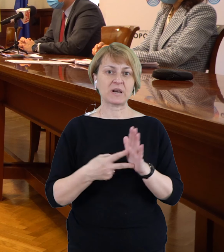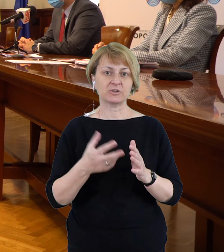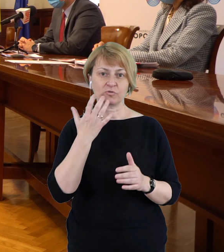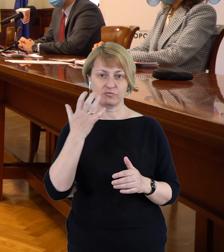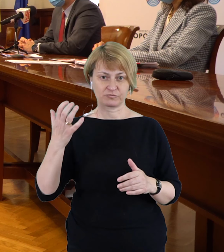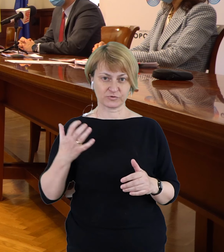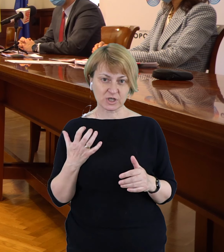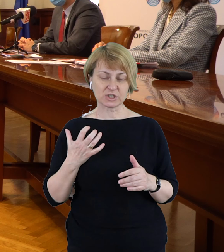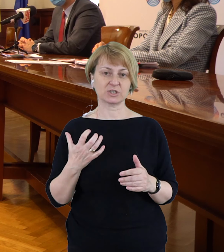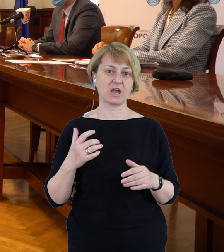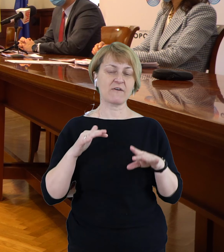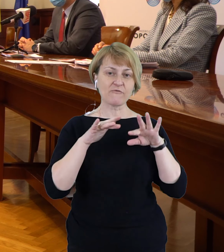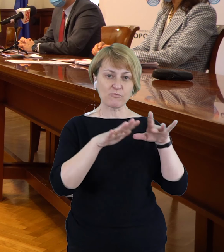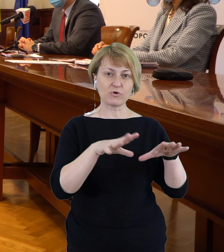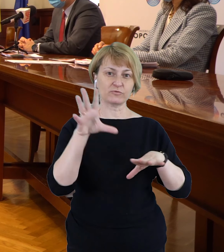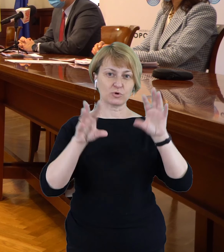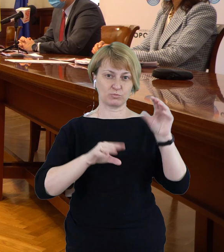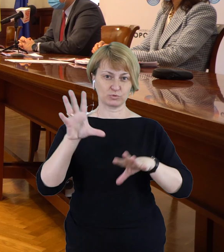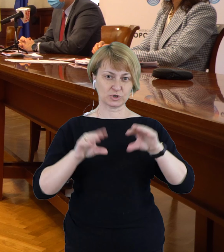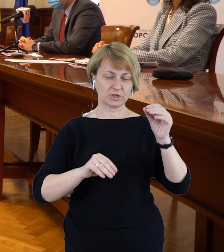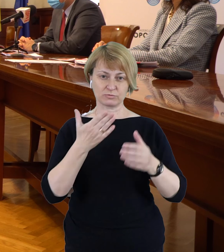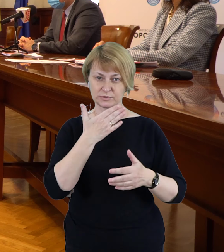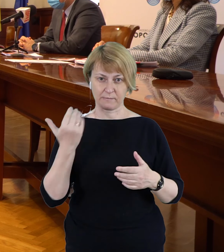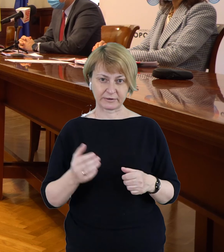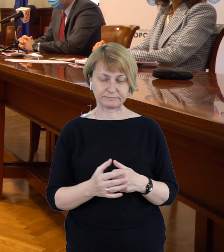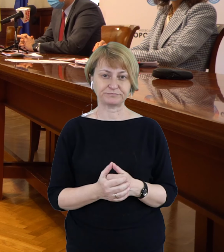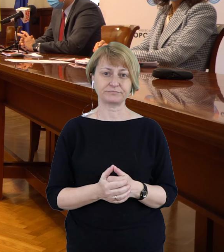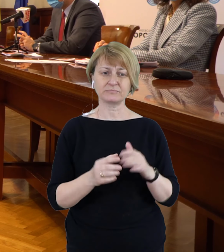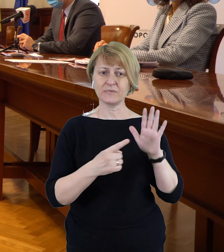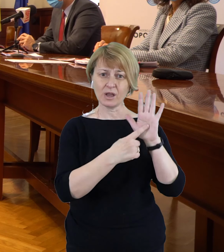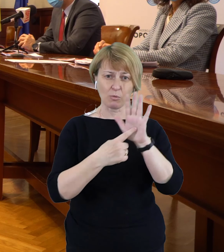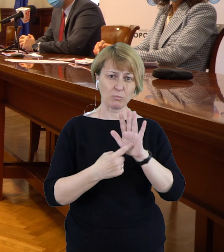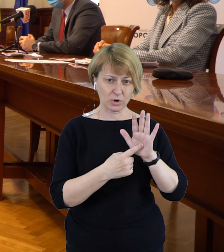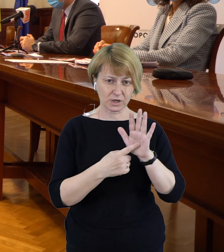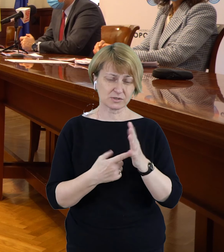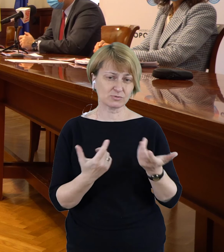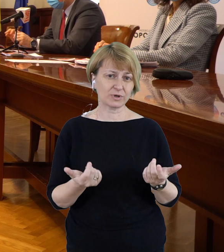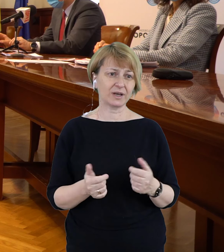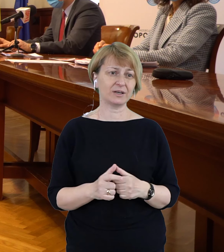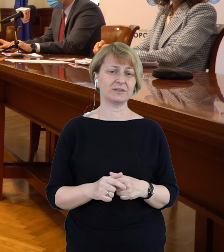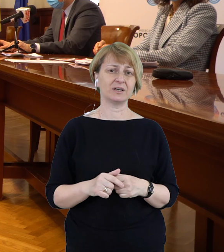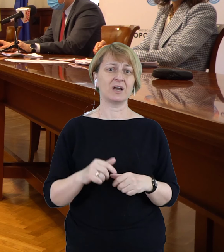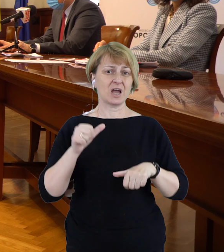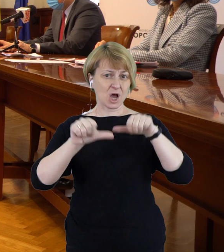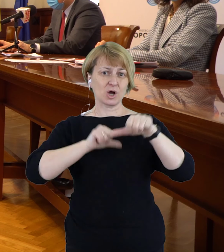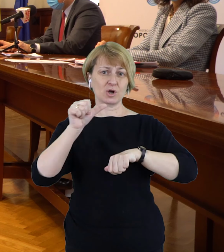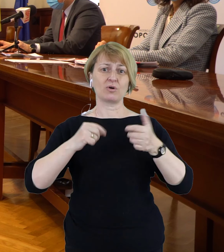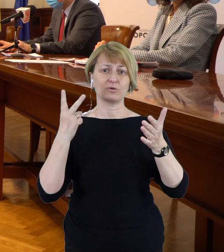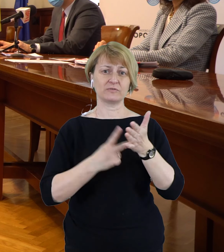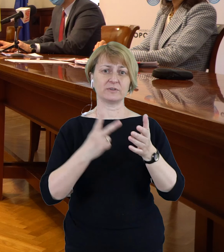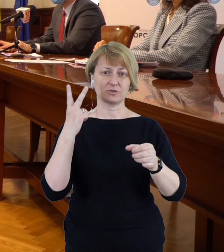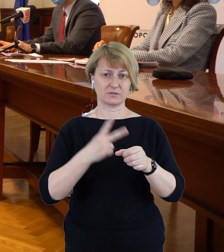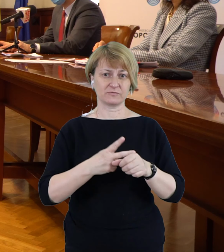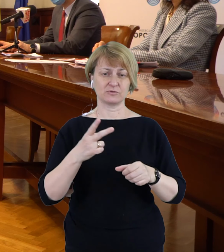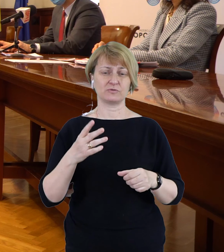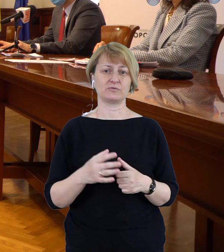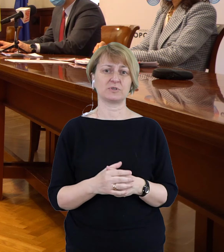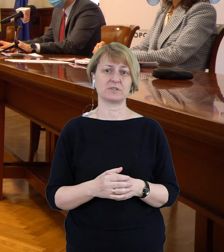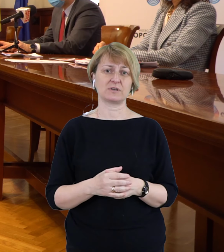jako środki, które wcześniej miały ten budżet zasilić. Więc to pokazuje jakby tą drugą stronę tego